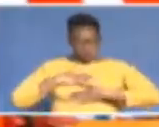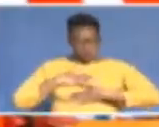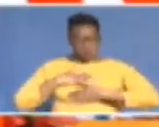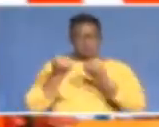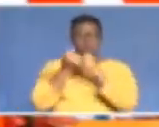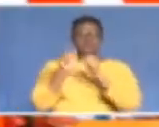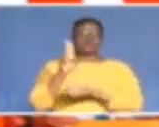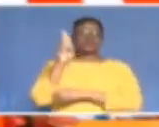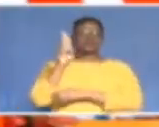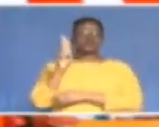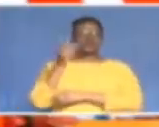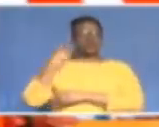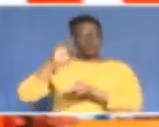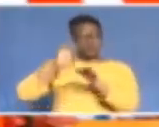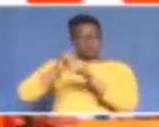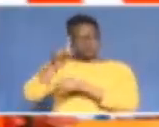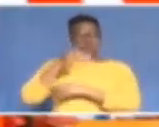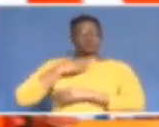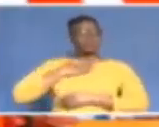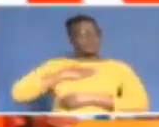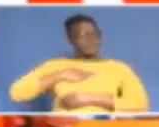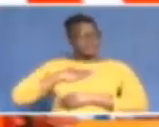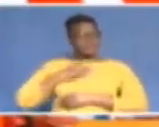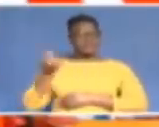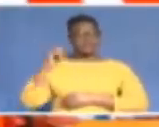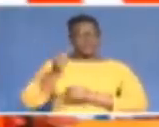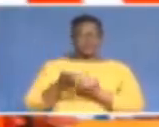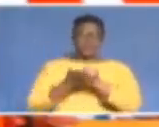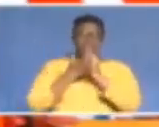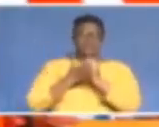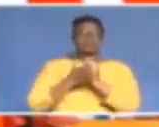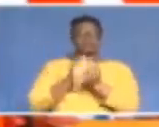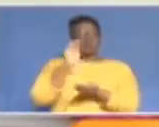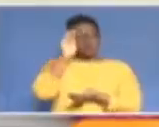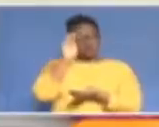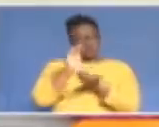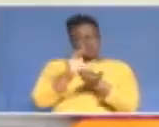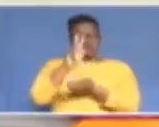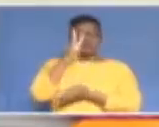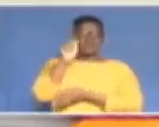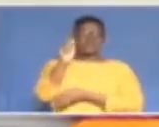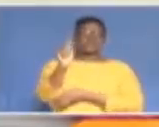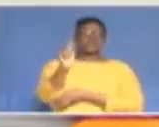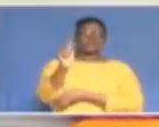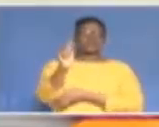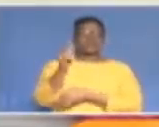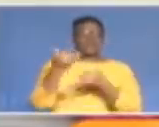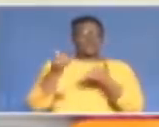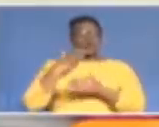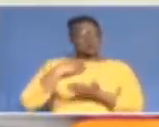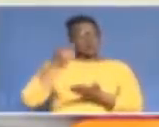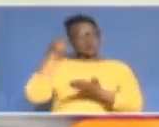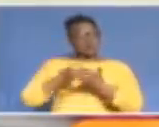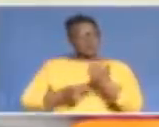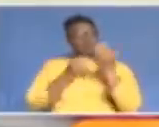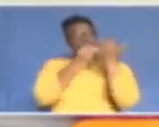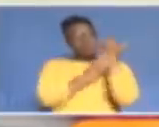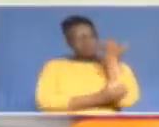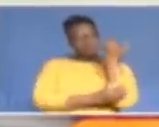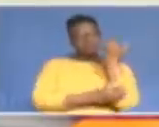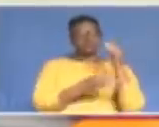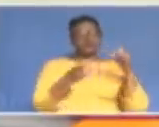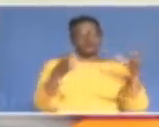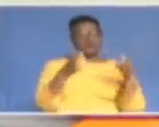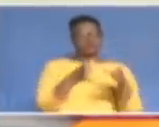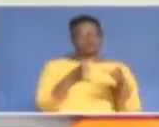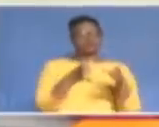ndio kiongozi. Ingilia mambo ya VAT iteremke chini kwa sababu mwanaisha kwa inda. And now they want to tax the common man by